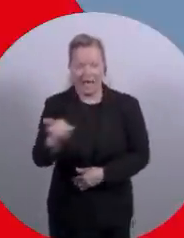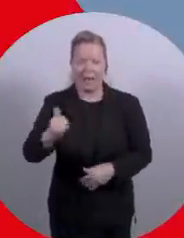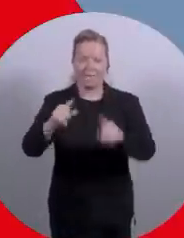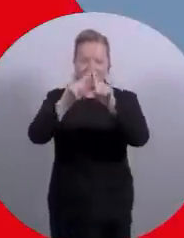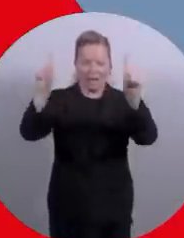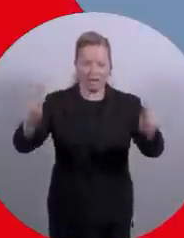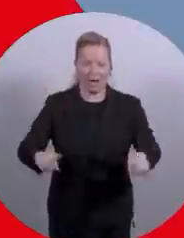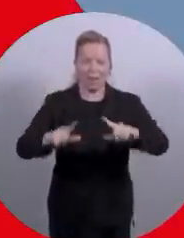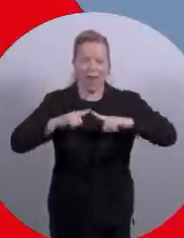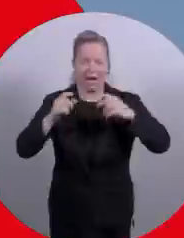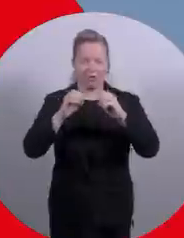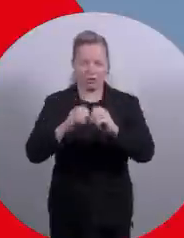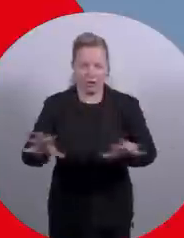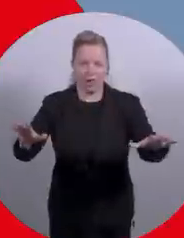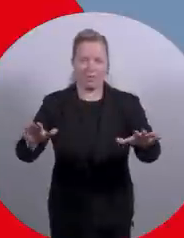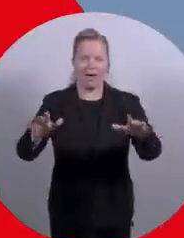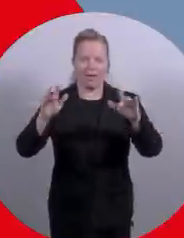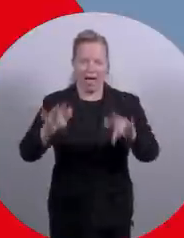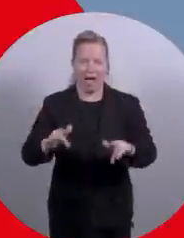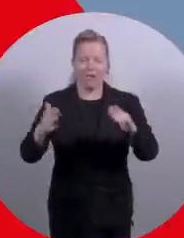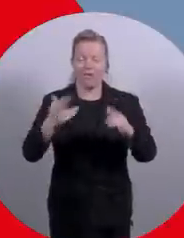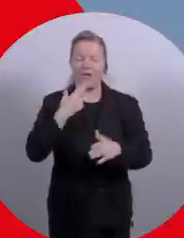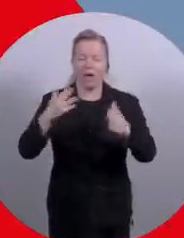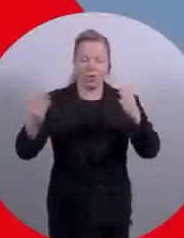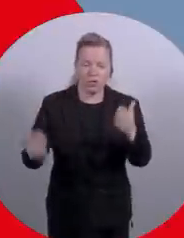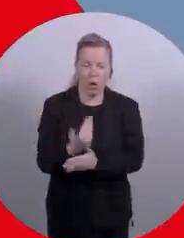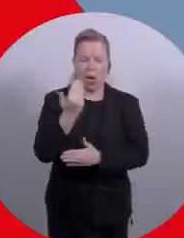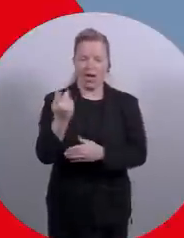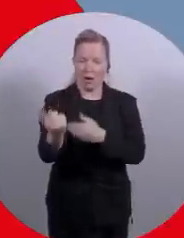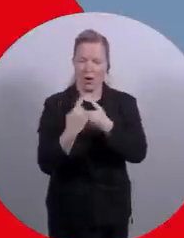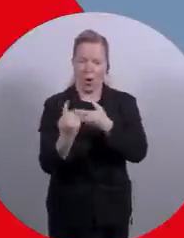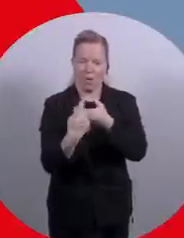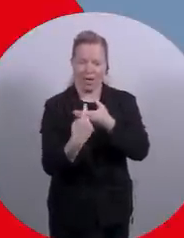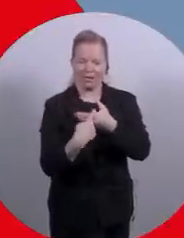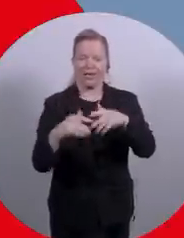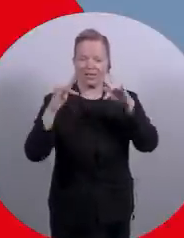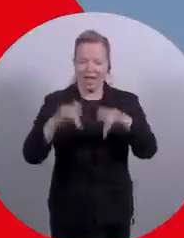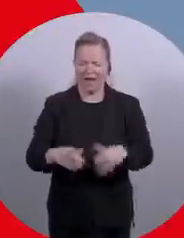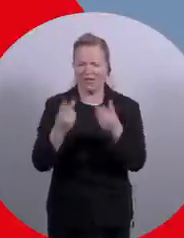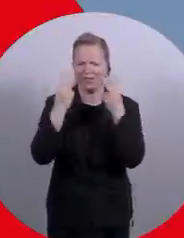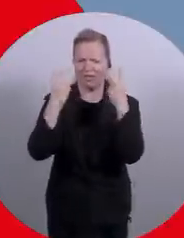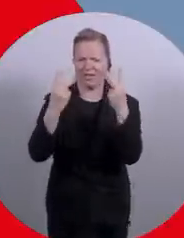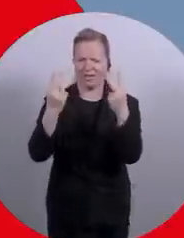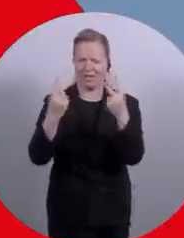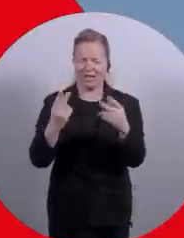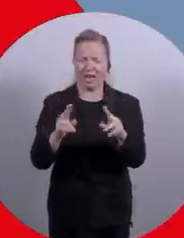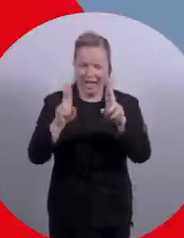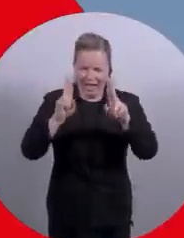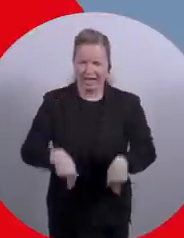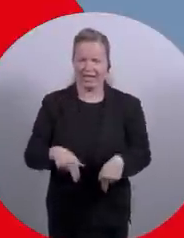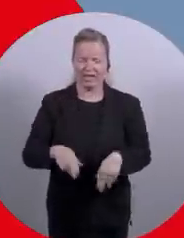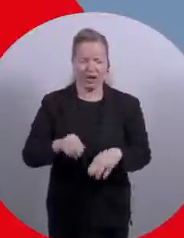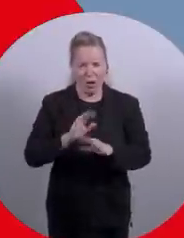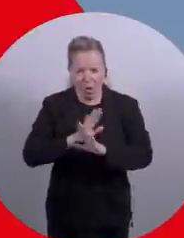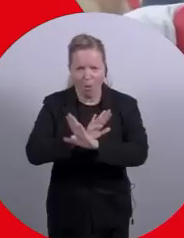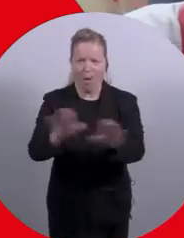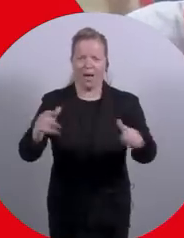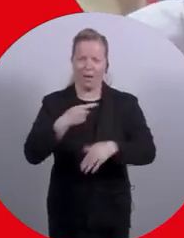der neuen unsere Sozialdemokratie gekommen sind genau richtig das ist eure Parteien liebe Genossinnen